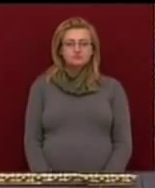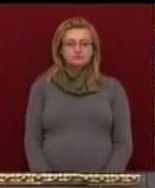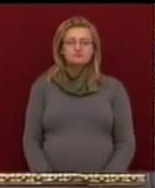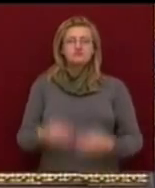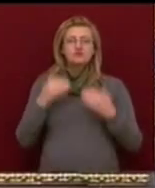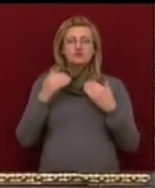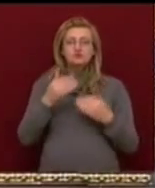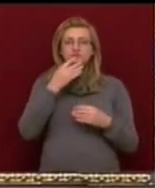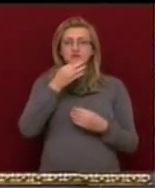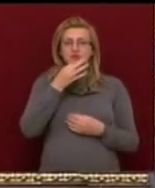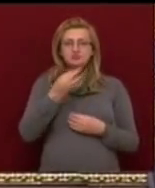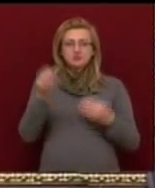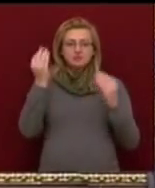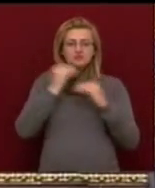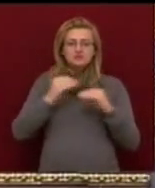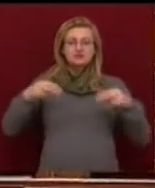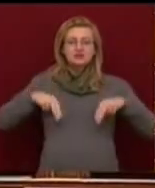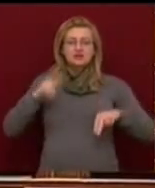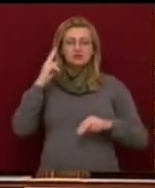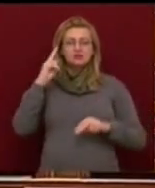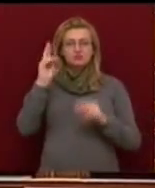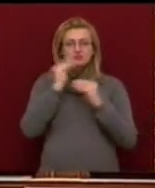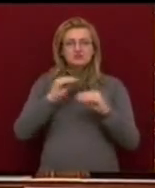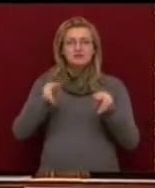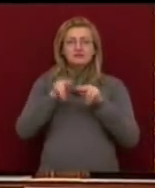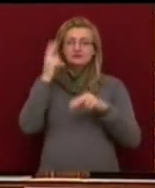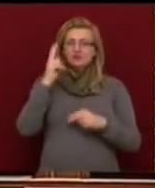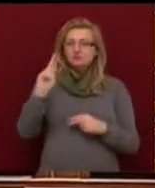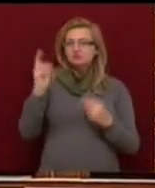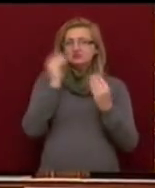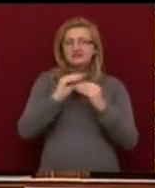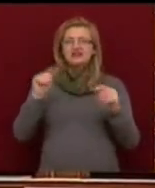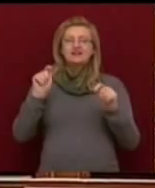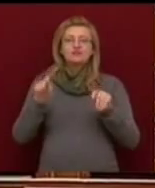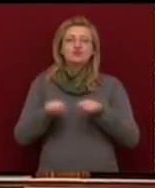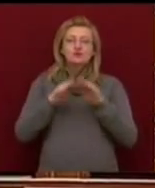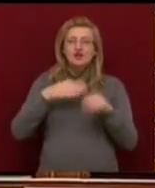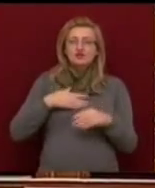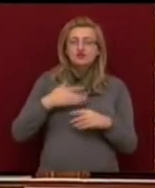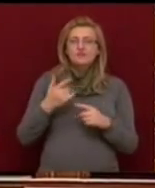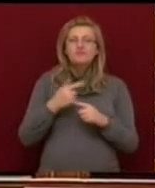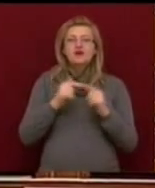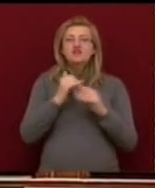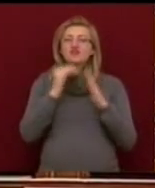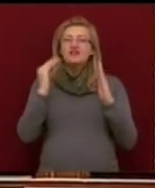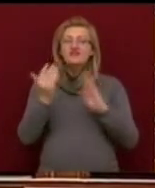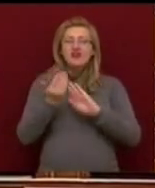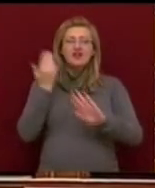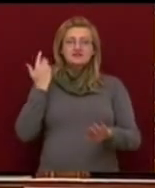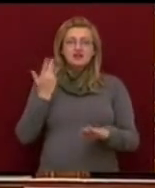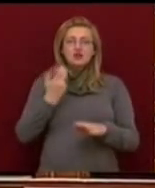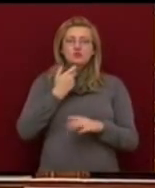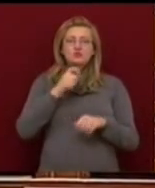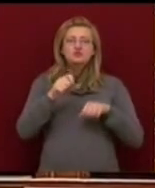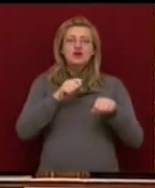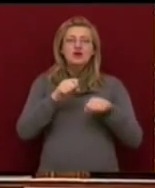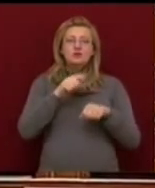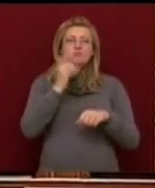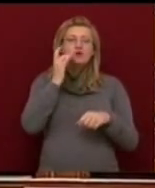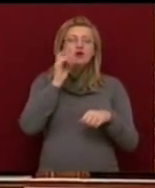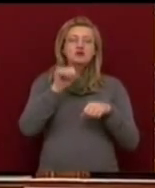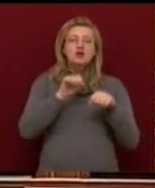Köszönöm szépen a szót, tisztelt elnök úr, tisztelt miniszter úr, tisztelt képviselőtársaim! Másfél esztendővel ezelőtt a